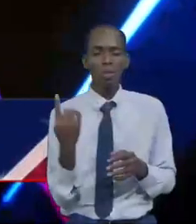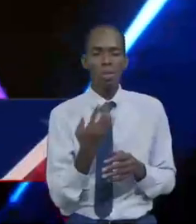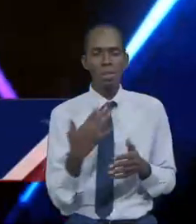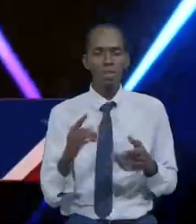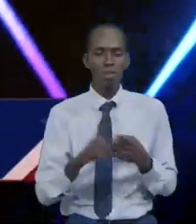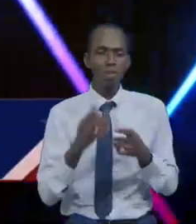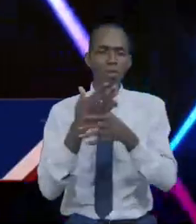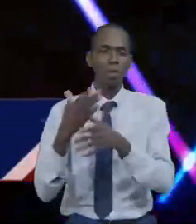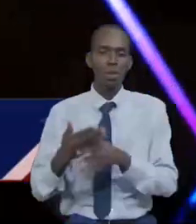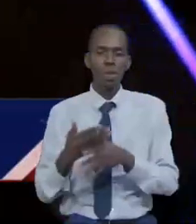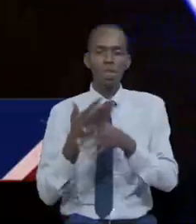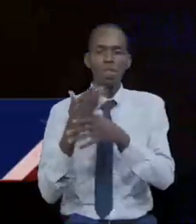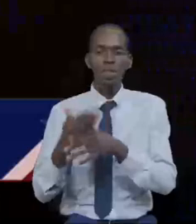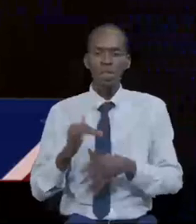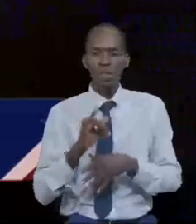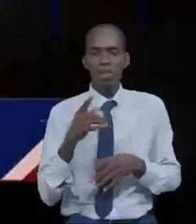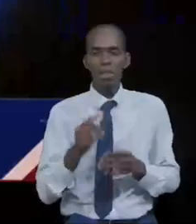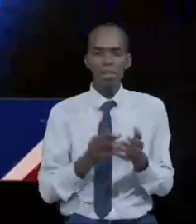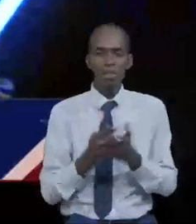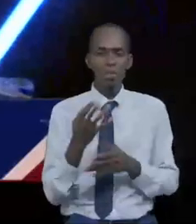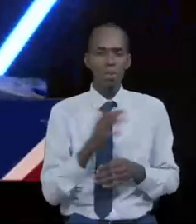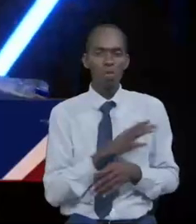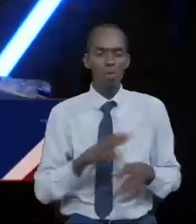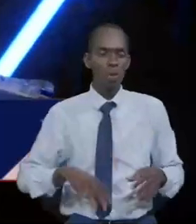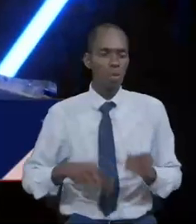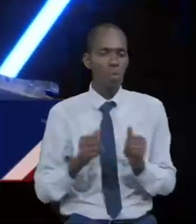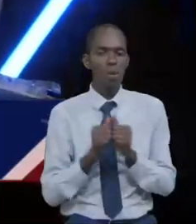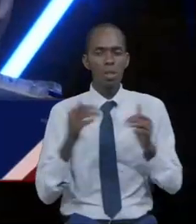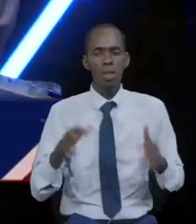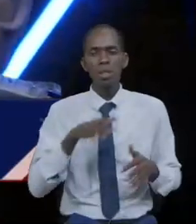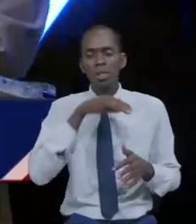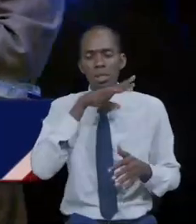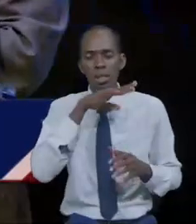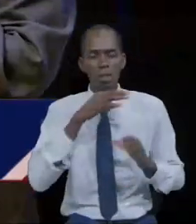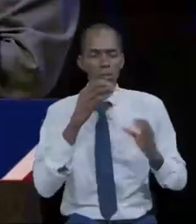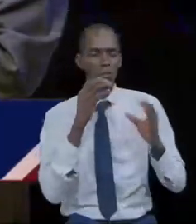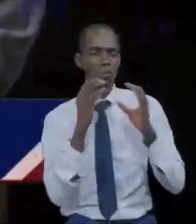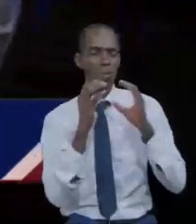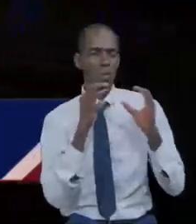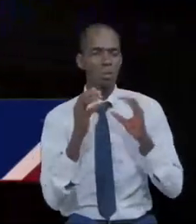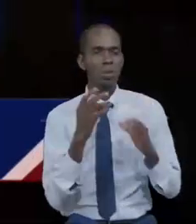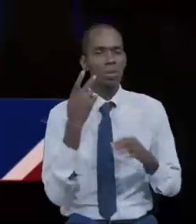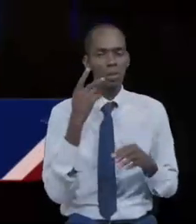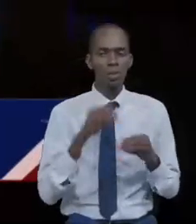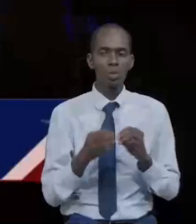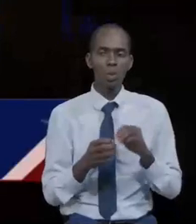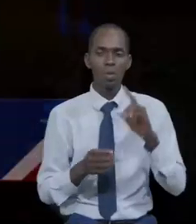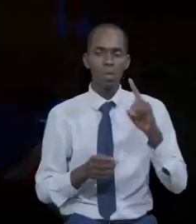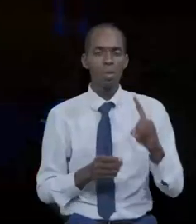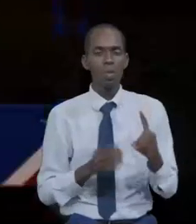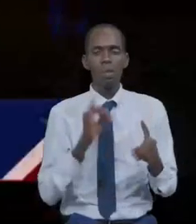Partager la vérité de Christ sans une confession corrompue. Voyons la première partie ici, c'est